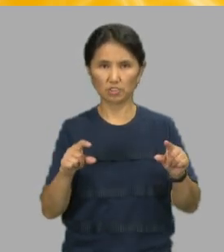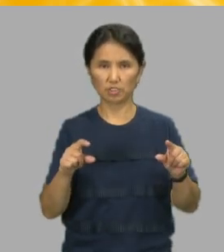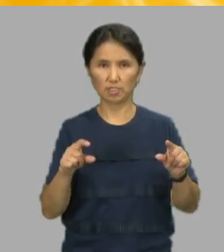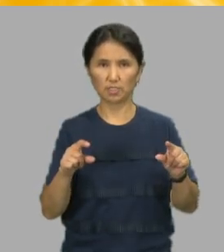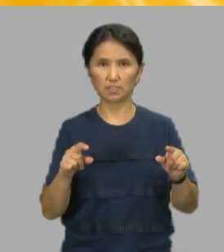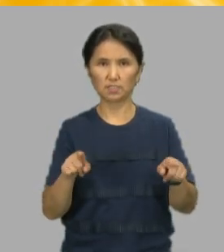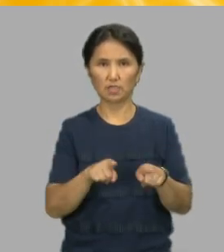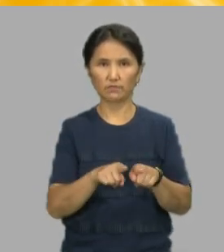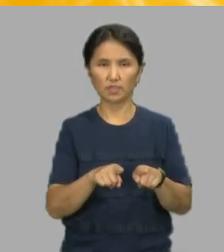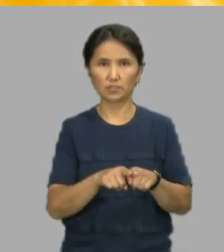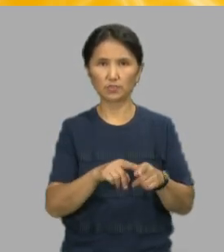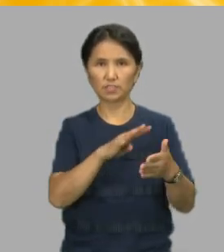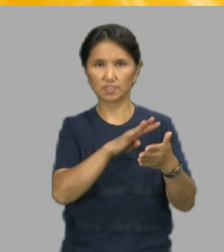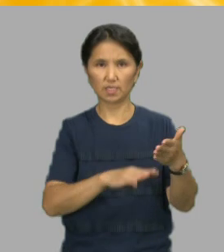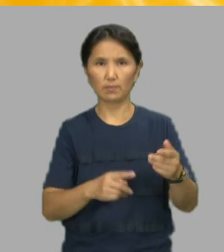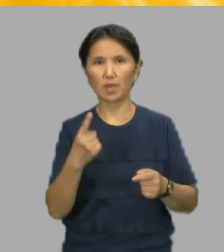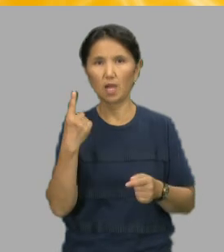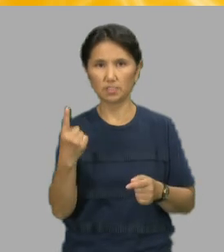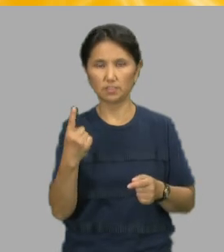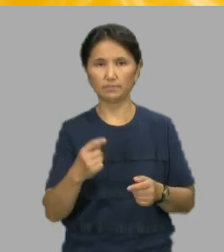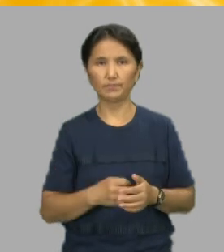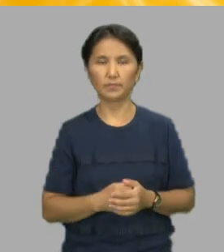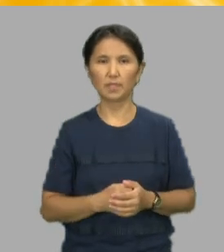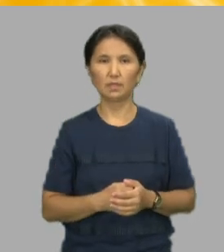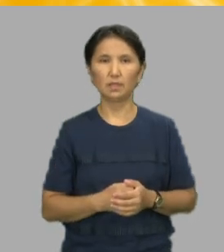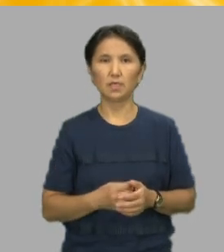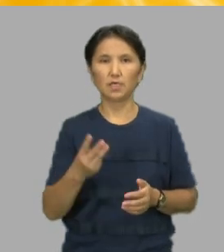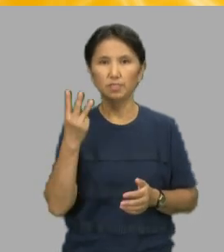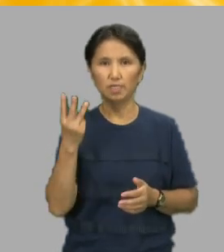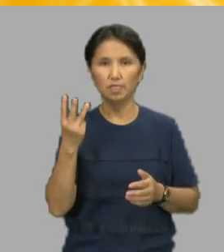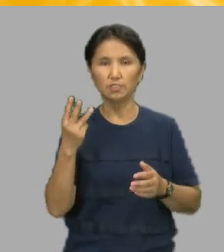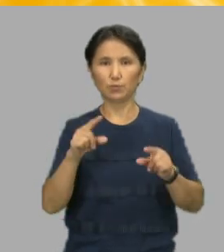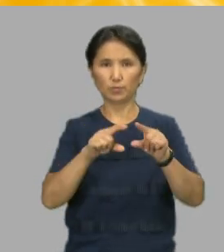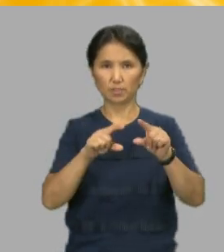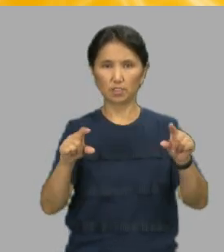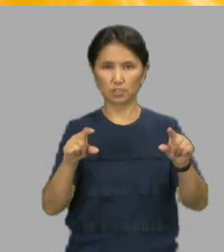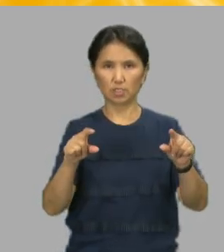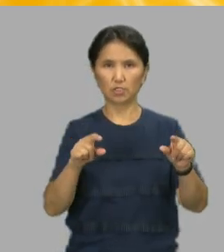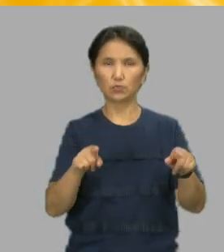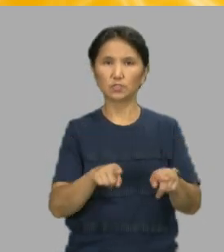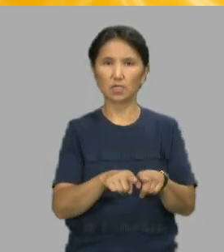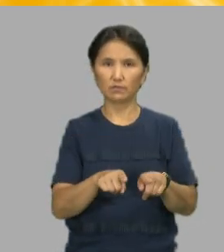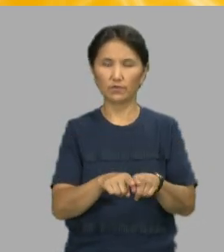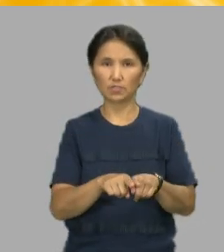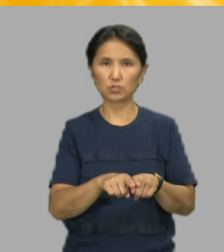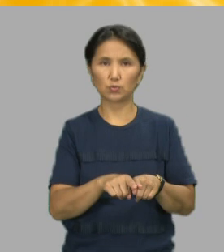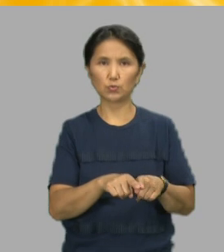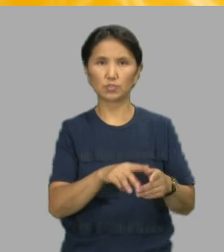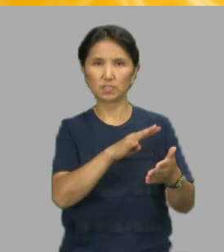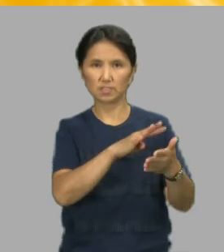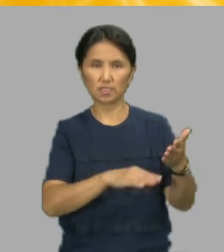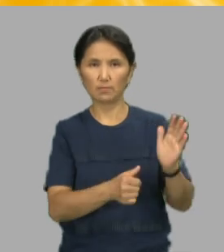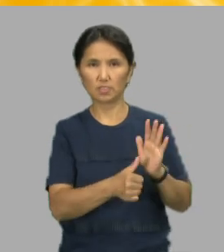Второе предложение соответствует схеме 1. Третьему предложению